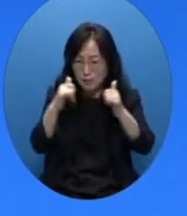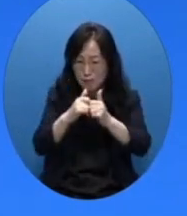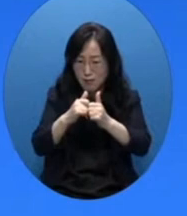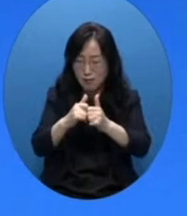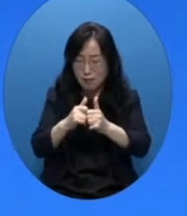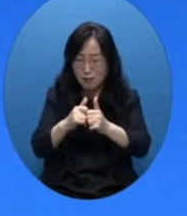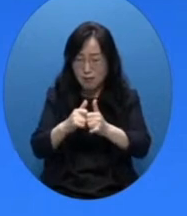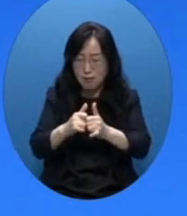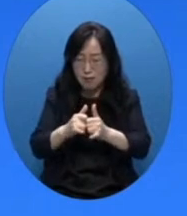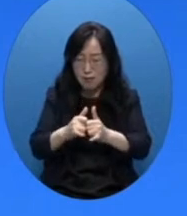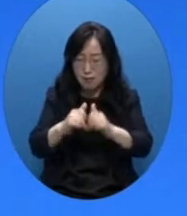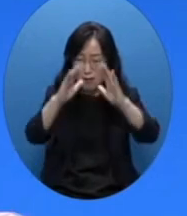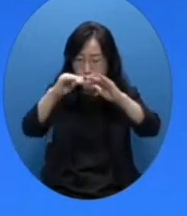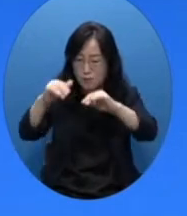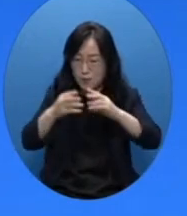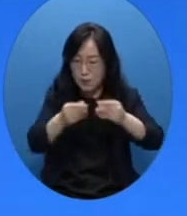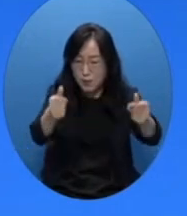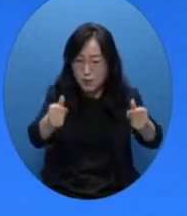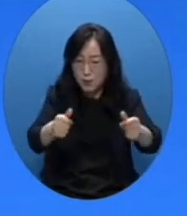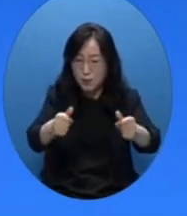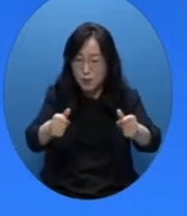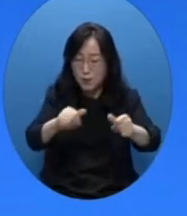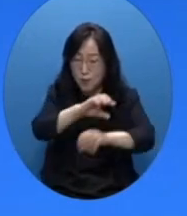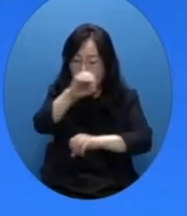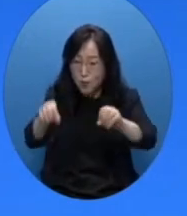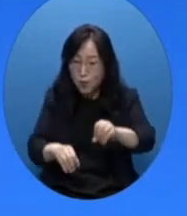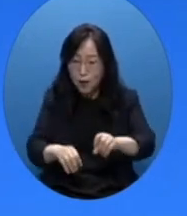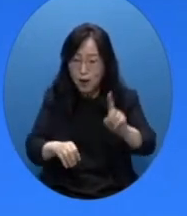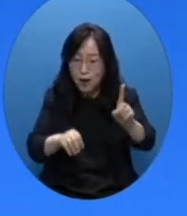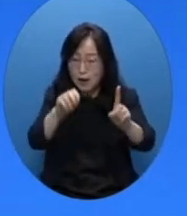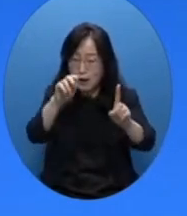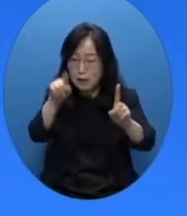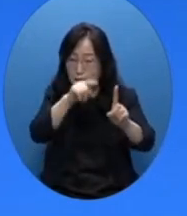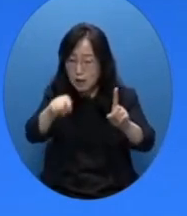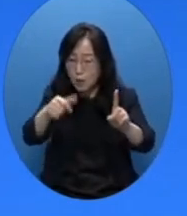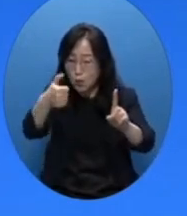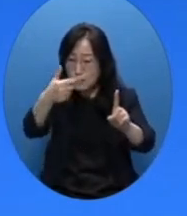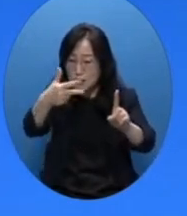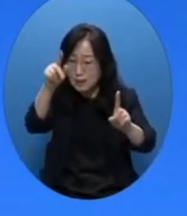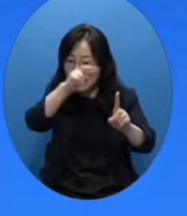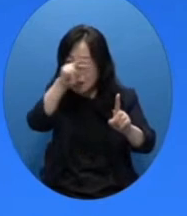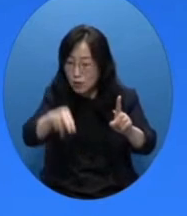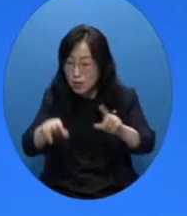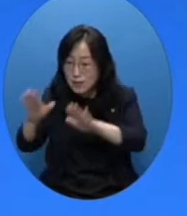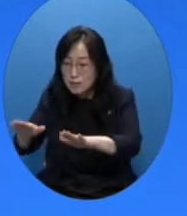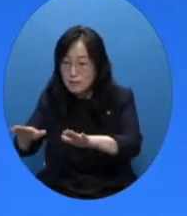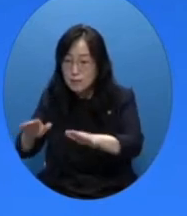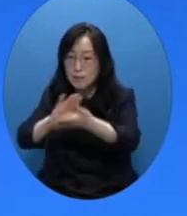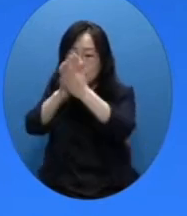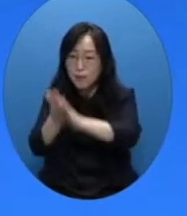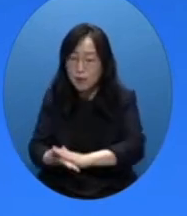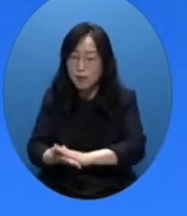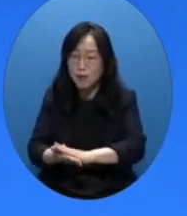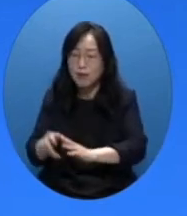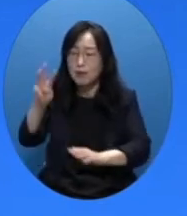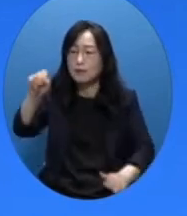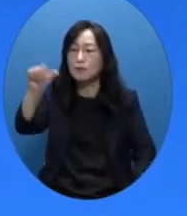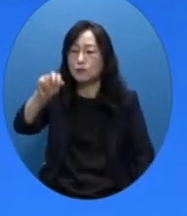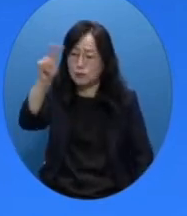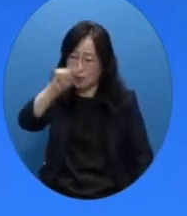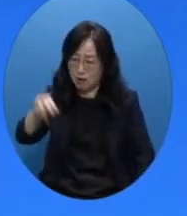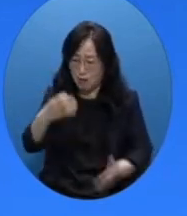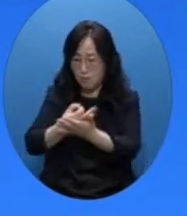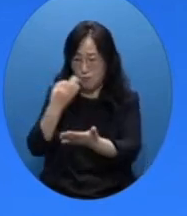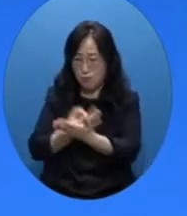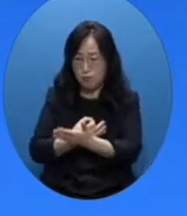1년 국민소득 57달러에서 3만 5천 불이 넘는 이 부유한 축복을 받는 나라로 바뀌었는데,